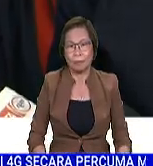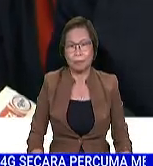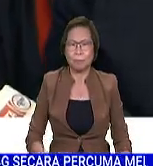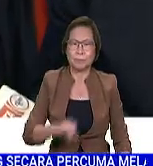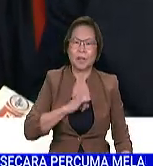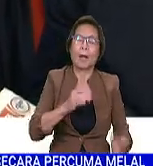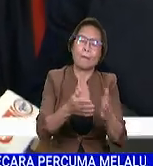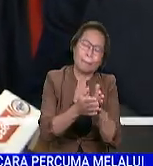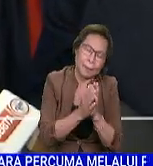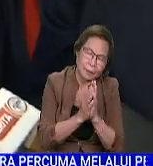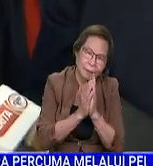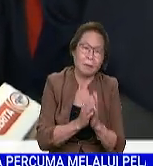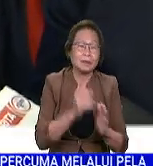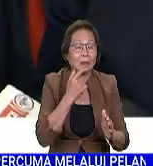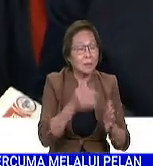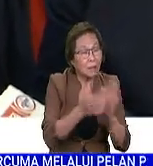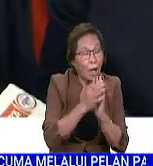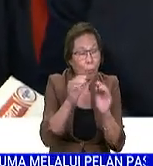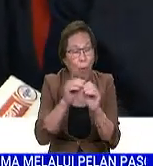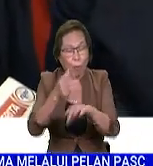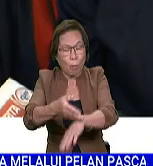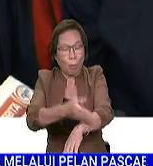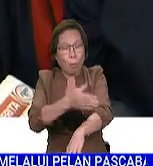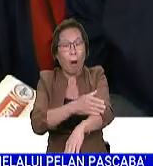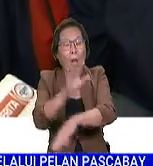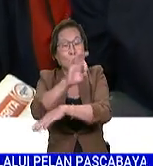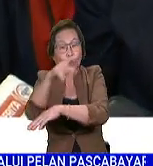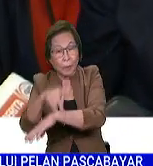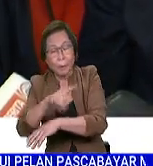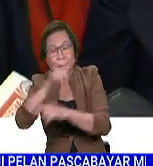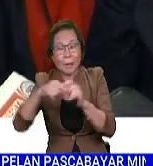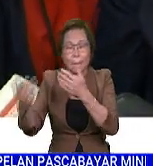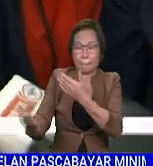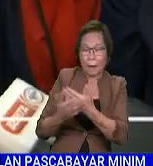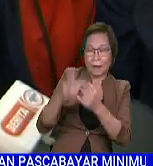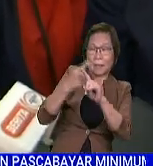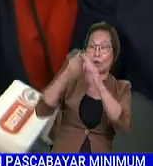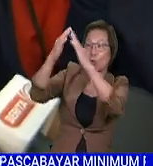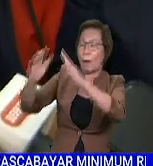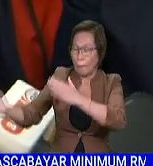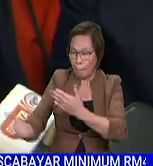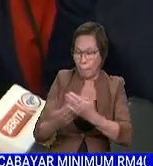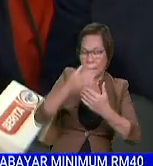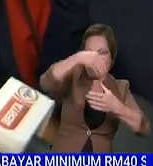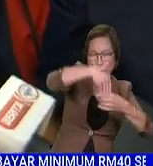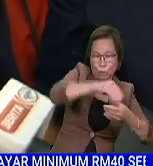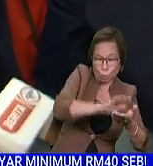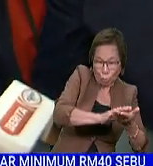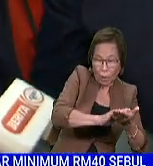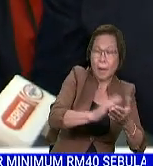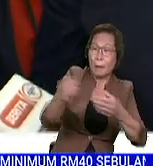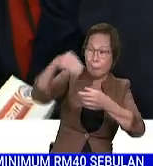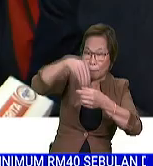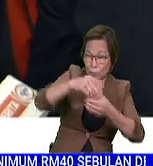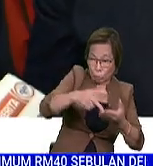Saya pun dah minta mereka supaya tingkatkan lagi SOP kita bagaimana nanti apabila mereka kembali daripada rumah semula nak masuk ke